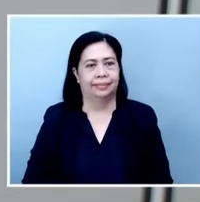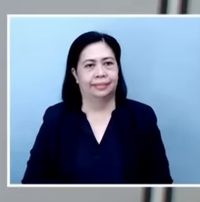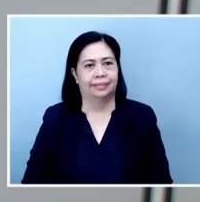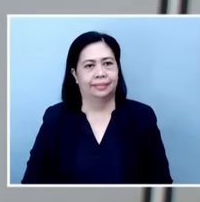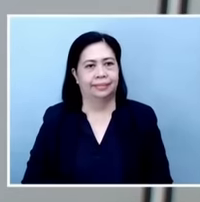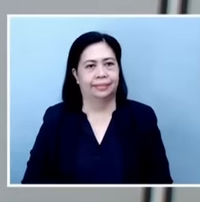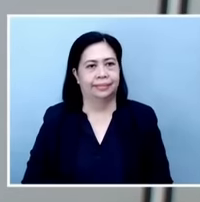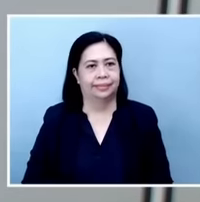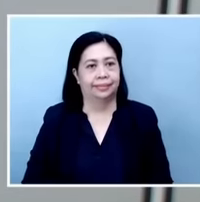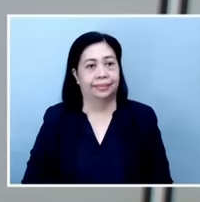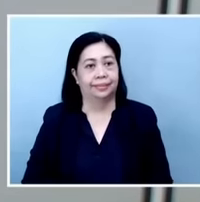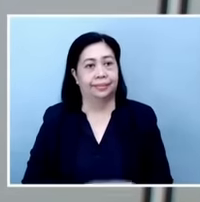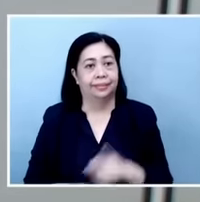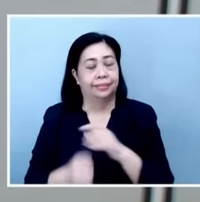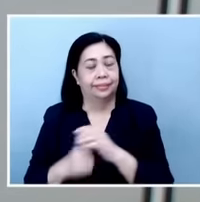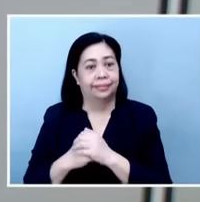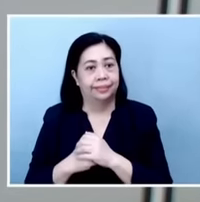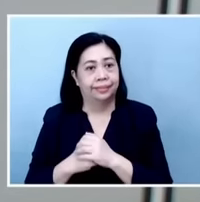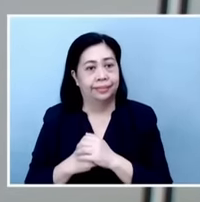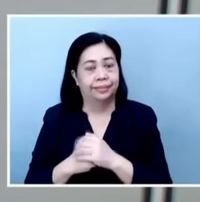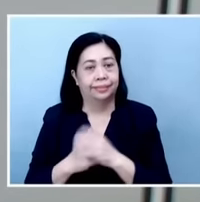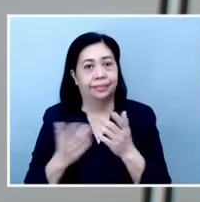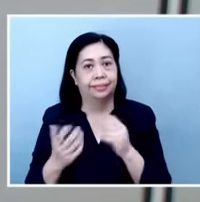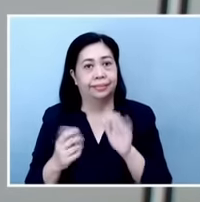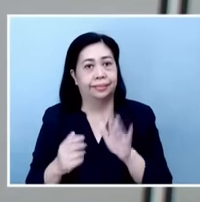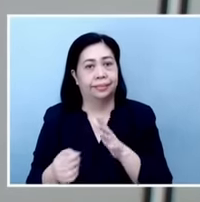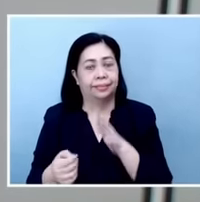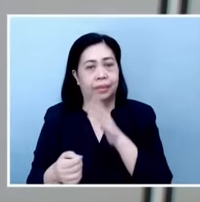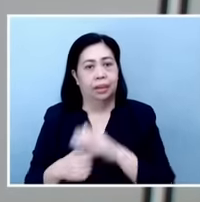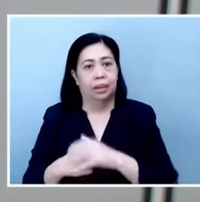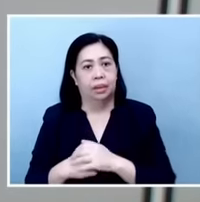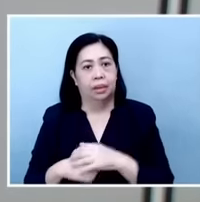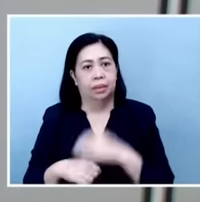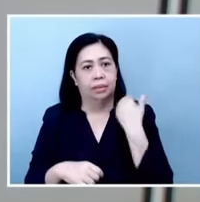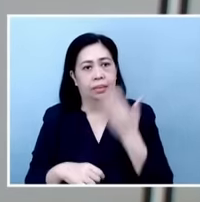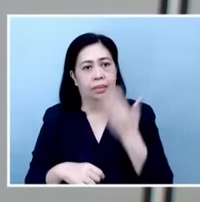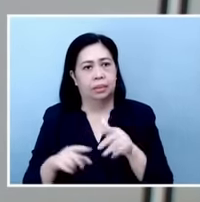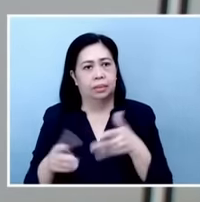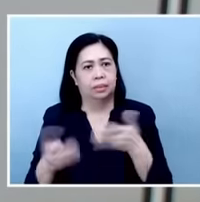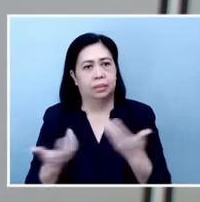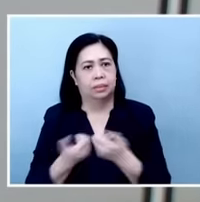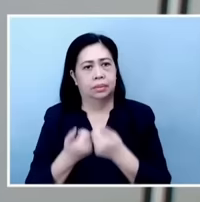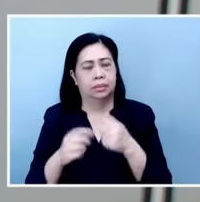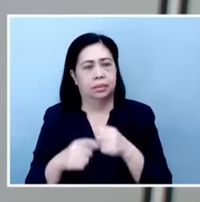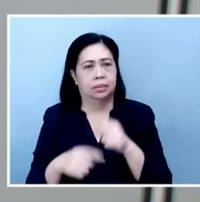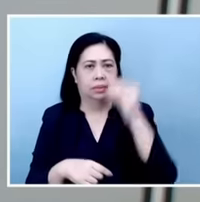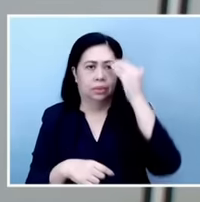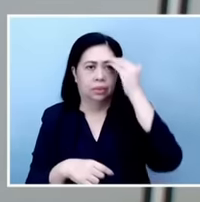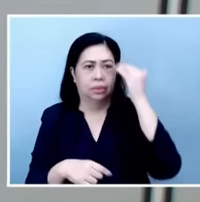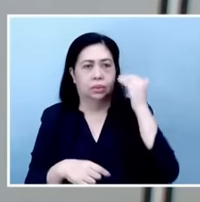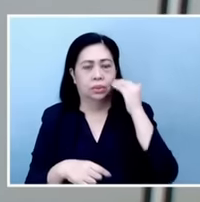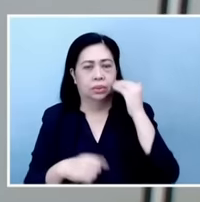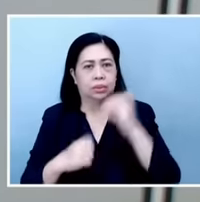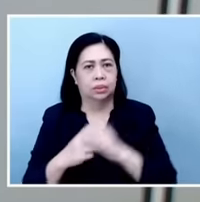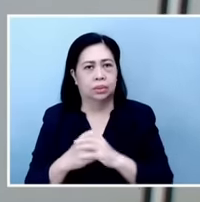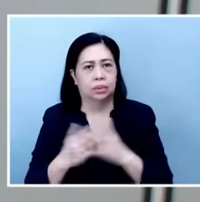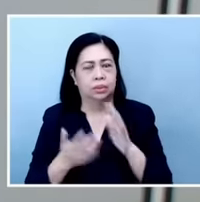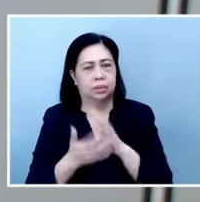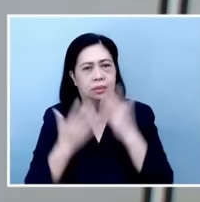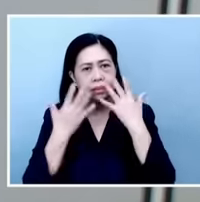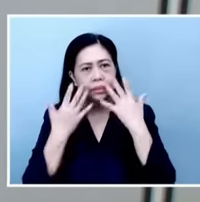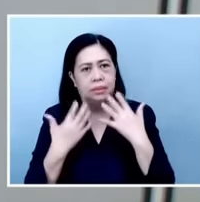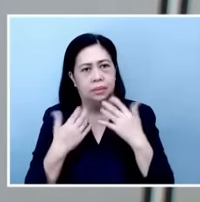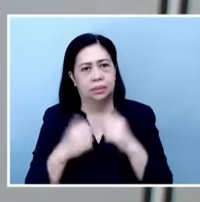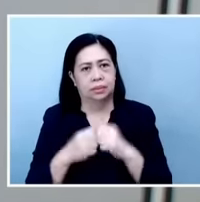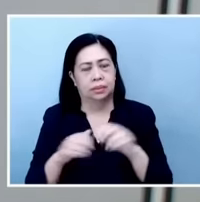Nag-alay ng kanta si Tippi Dos Santos para sa kanyang ina na pumanaw matapos maaksidente sa South Korea. Nahaluan naman ng lungkot ang